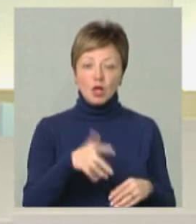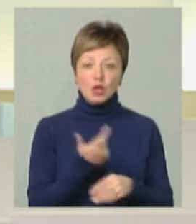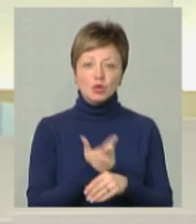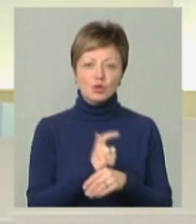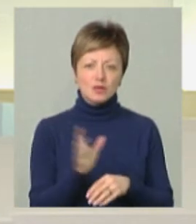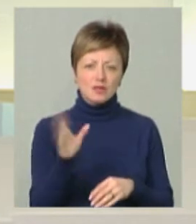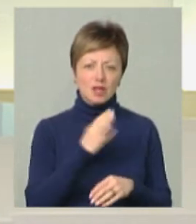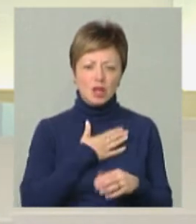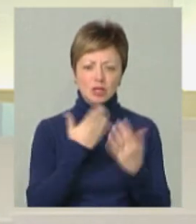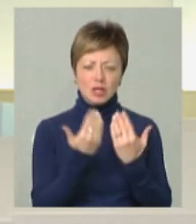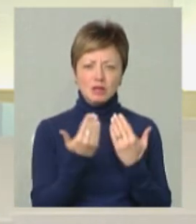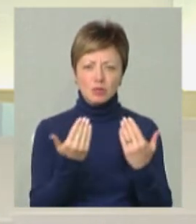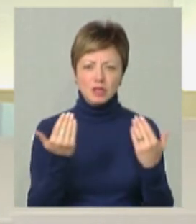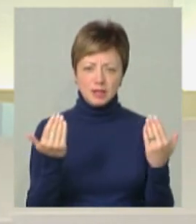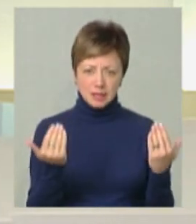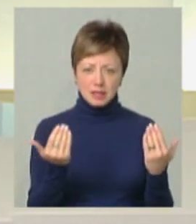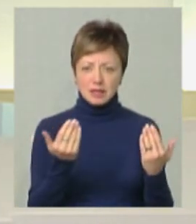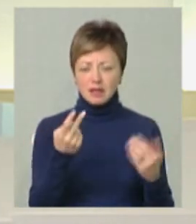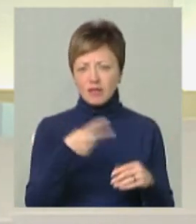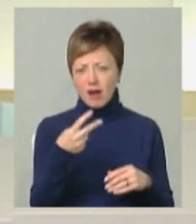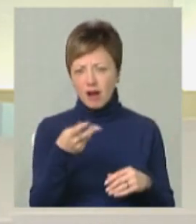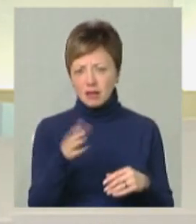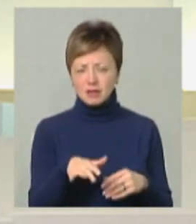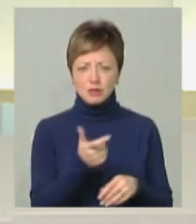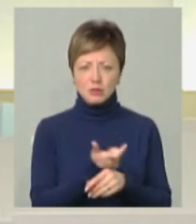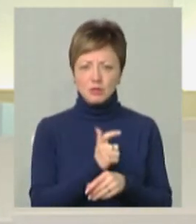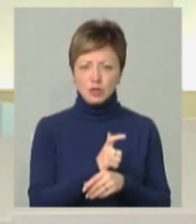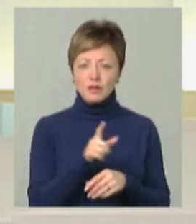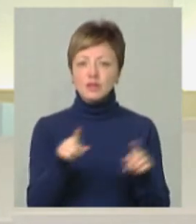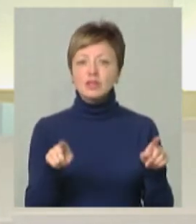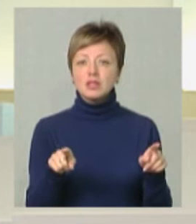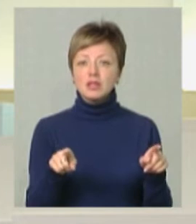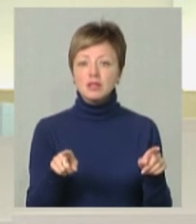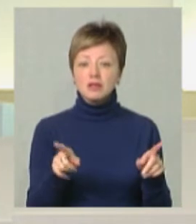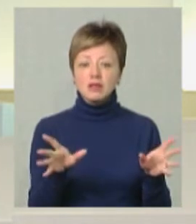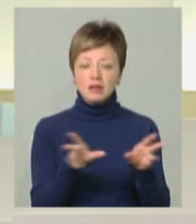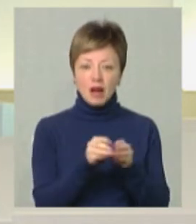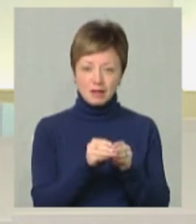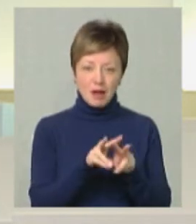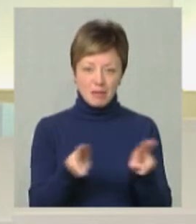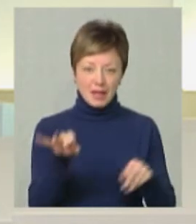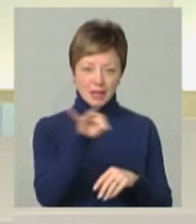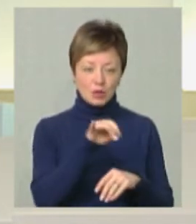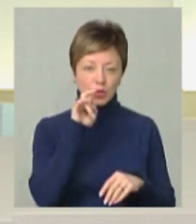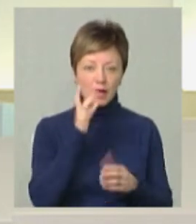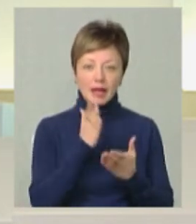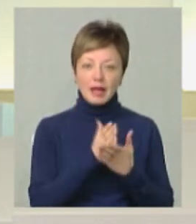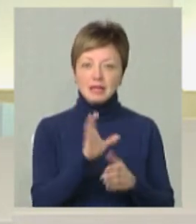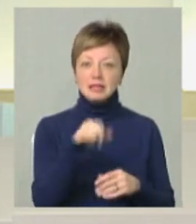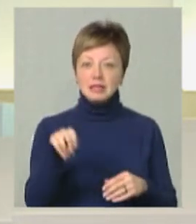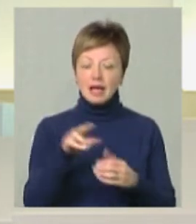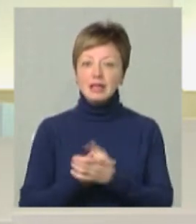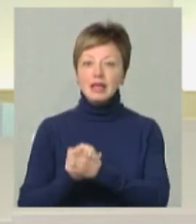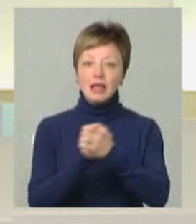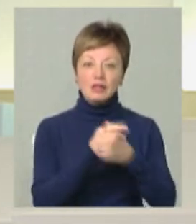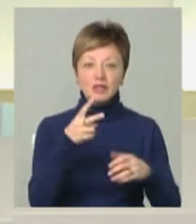от всі наші експозиції, які в нас є штук, напевне, 20, а можливо вже більше, вони йшли в ногу з історією України. От нас є сад єдності, це 14-й